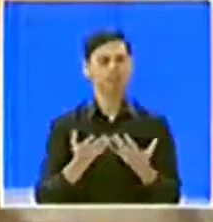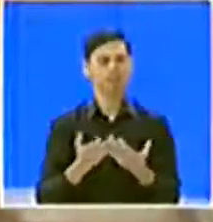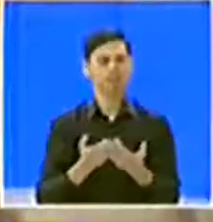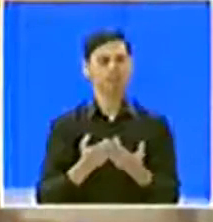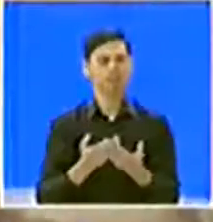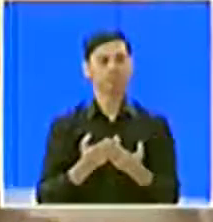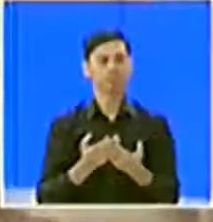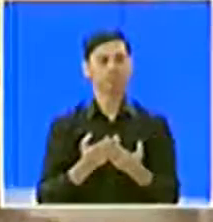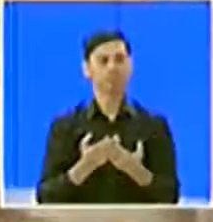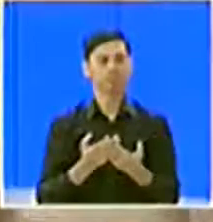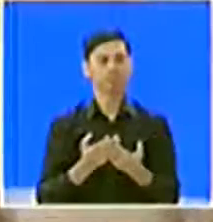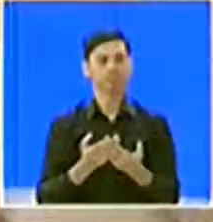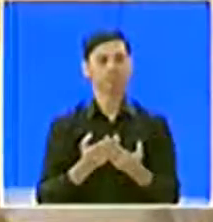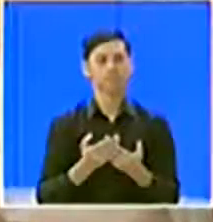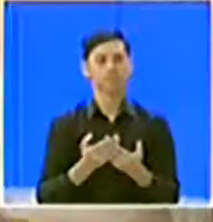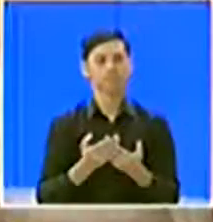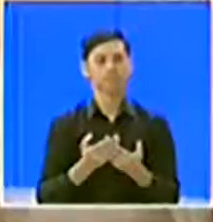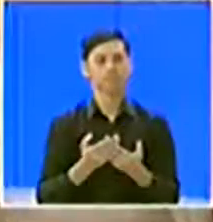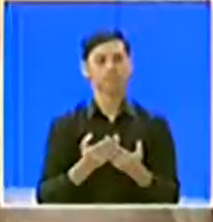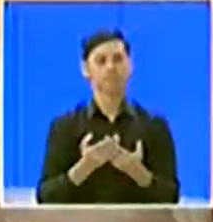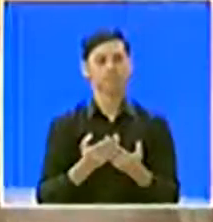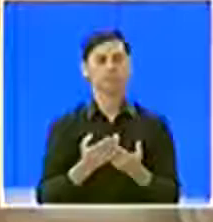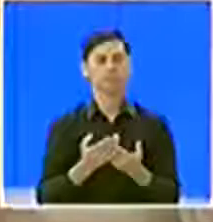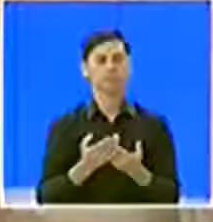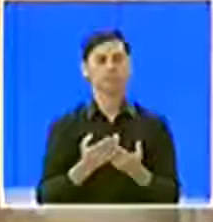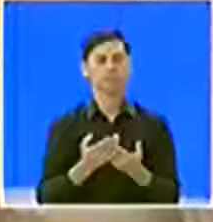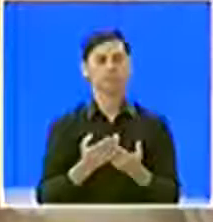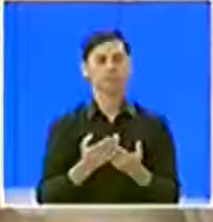Dukanya. Di sini